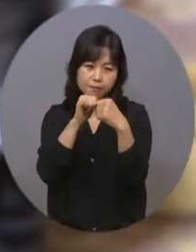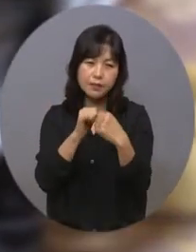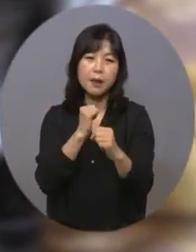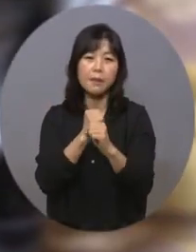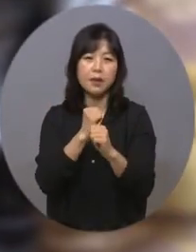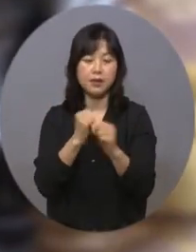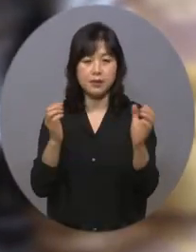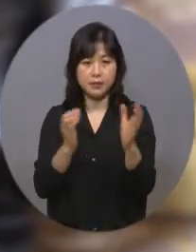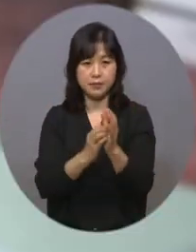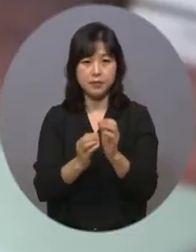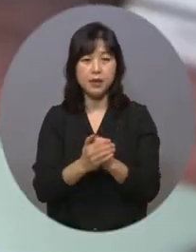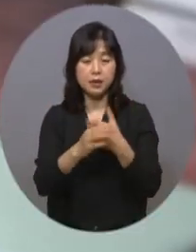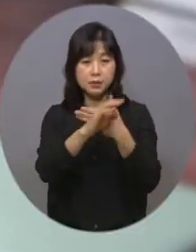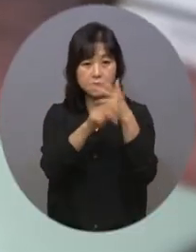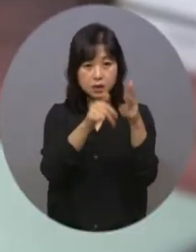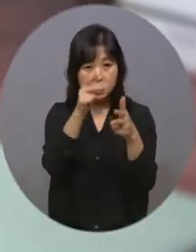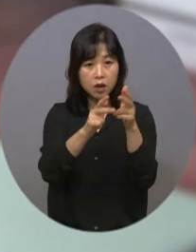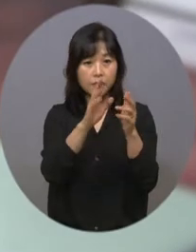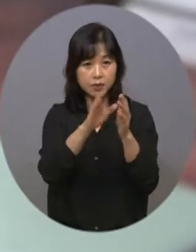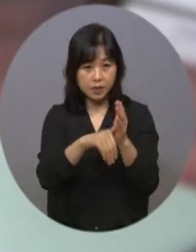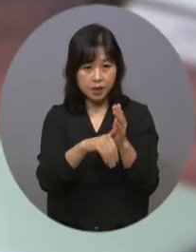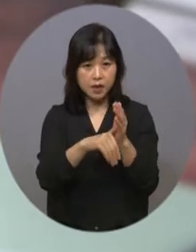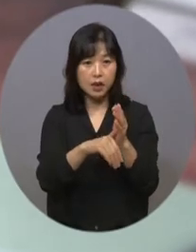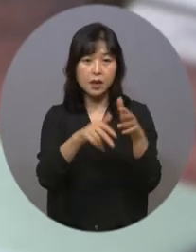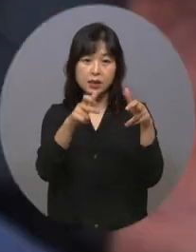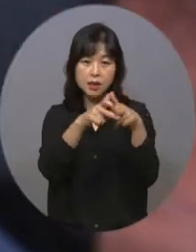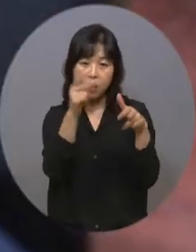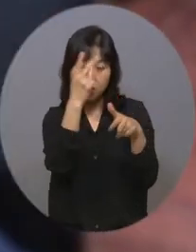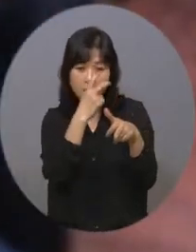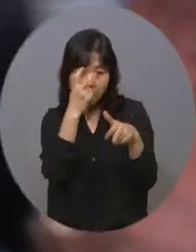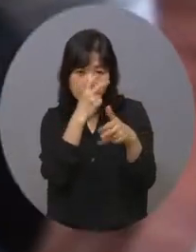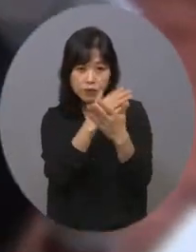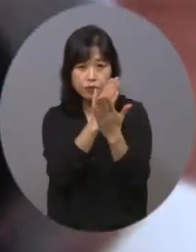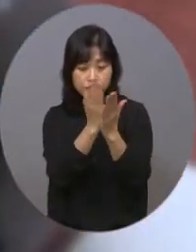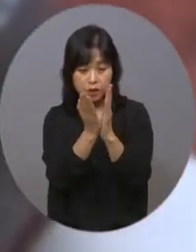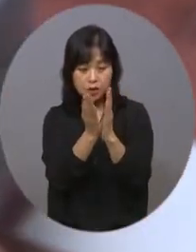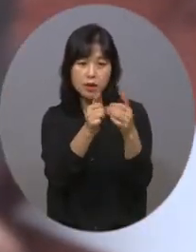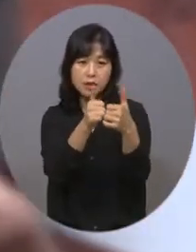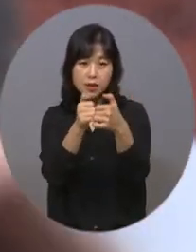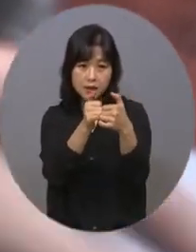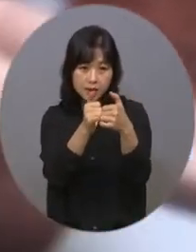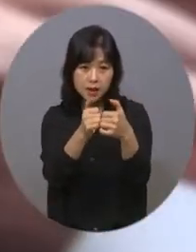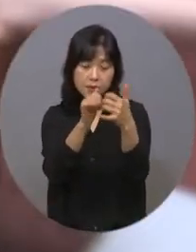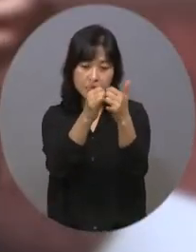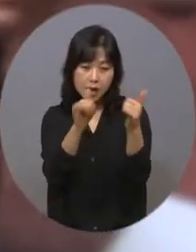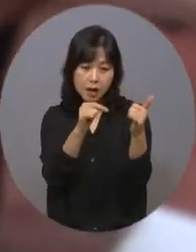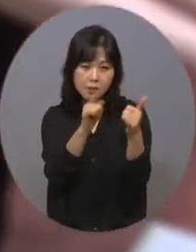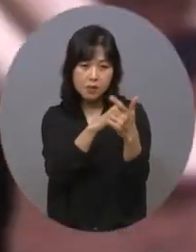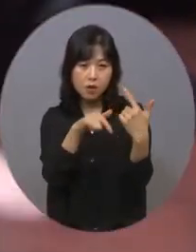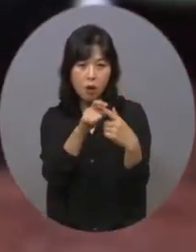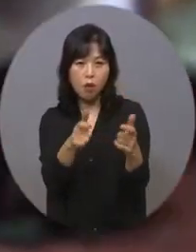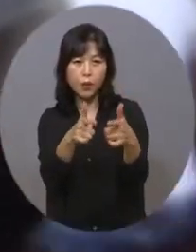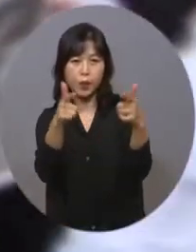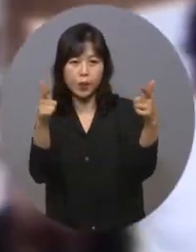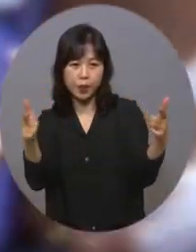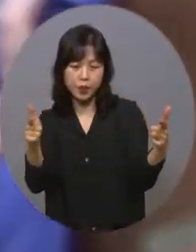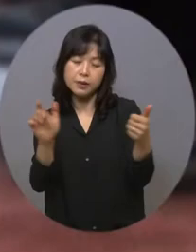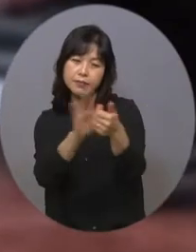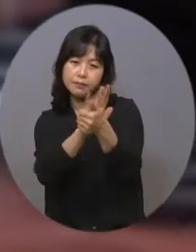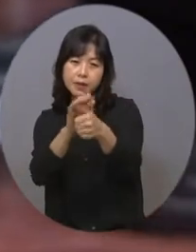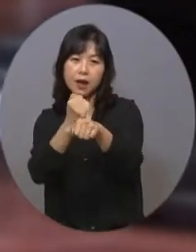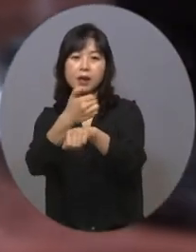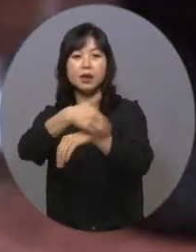시범사업 에서는 주장에 관리 형 상담 대상 확대 등 폭넓은 서비스를 제공할 계획입니다